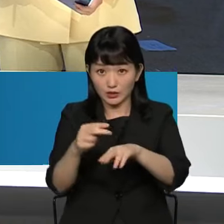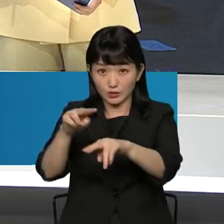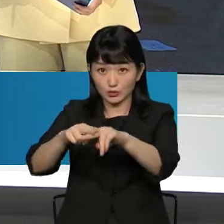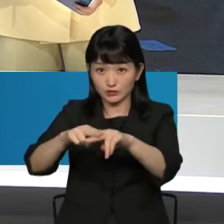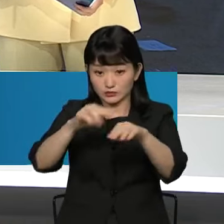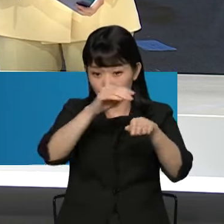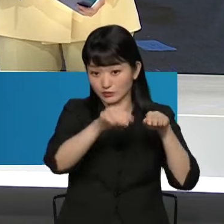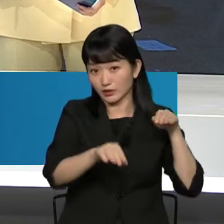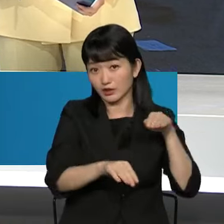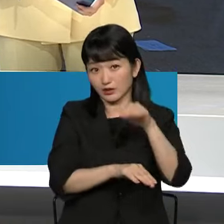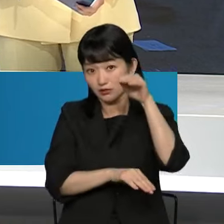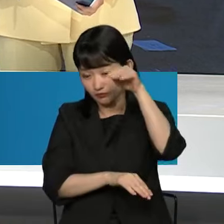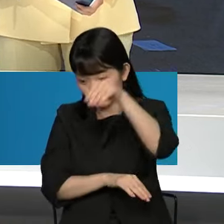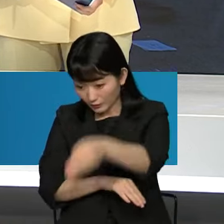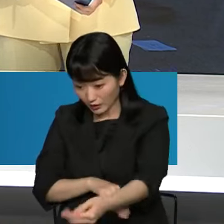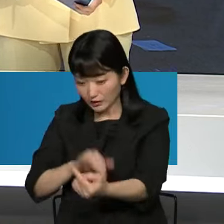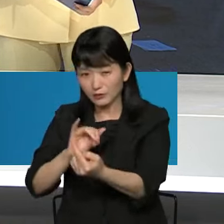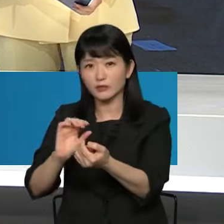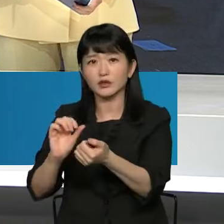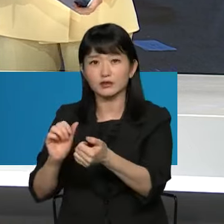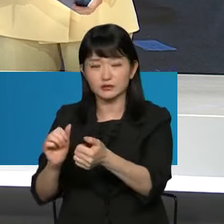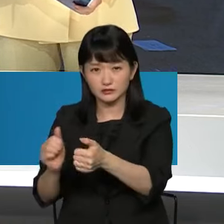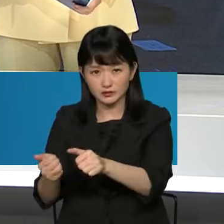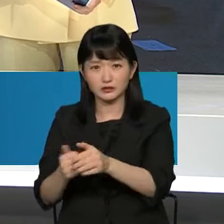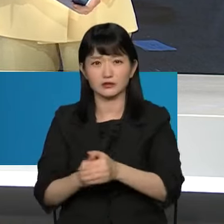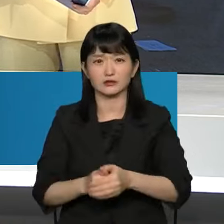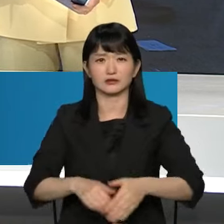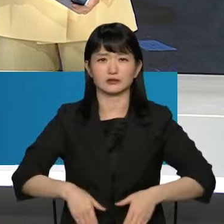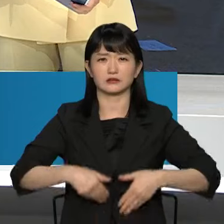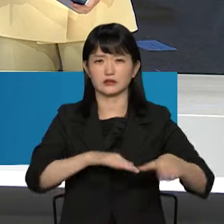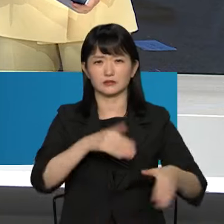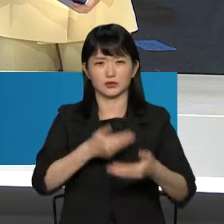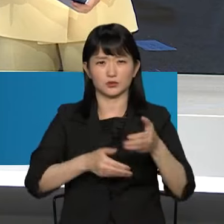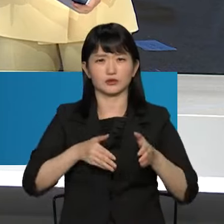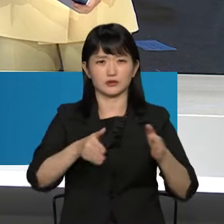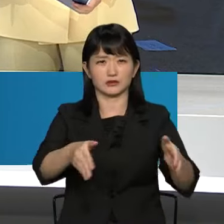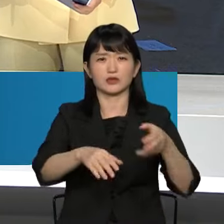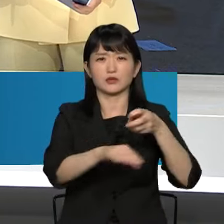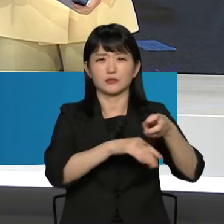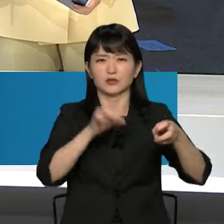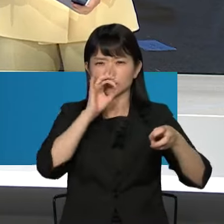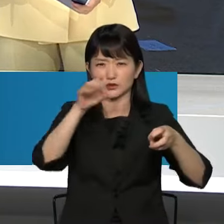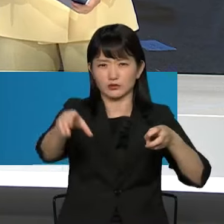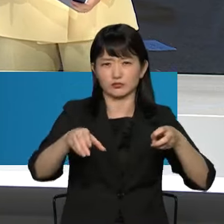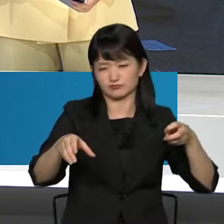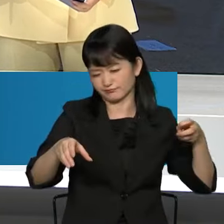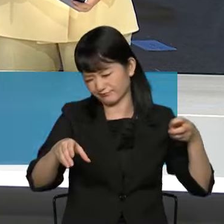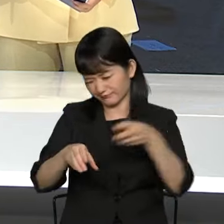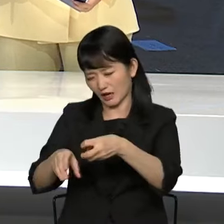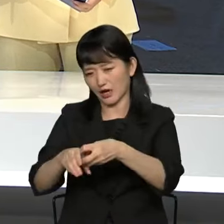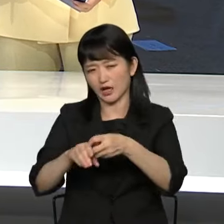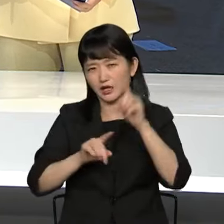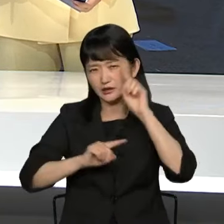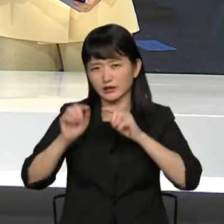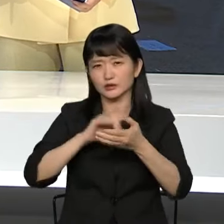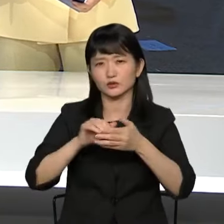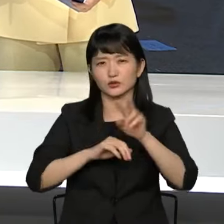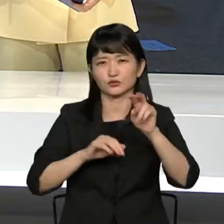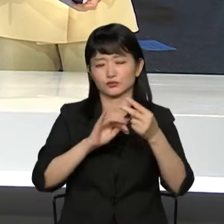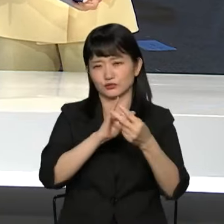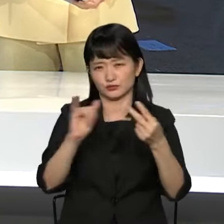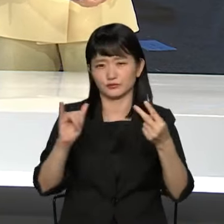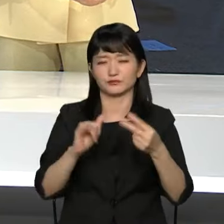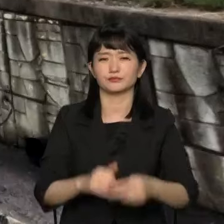숨졌고 남해 고속도로에선 버스가 중앙 분리대를 들이받아 22명이 다쳤습니다. 사건 사고 소식 김휘란